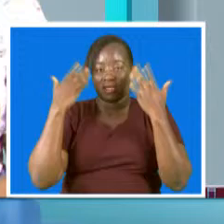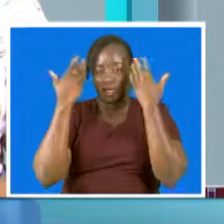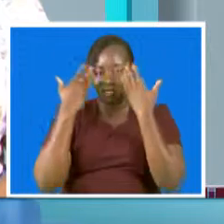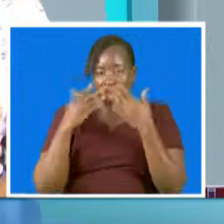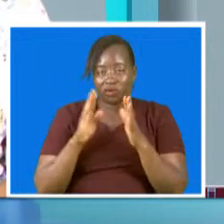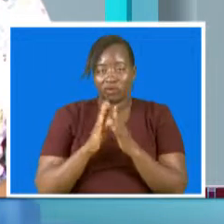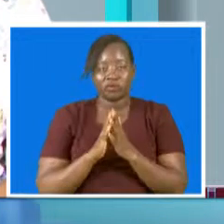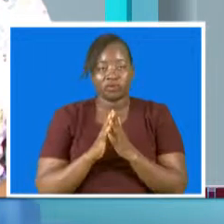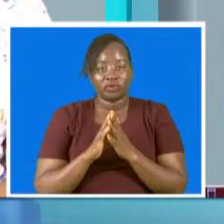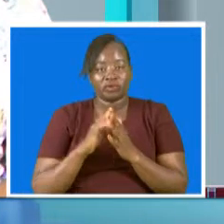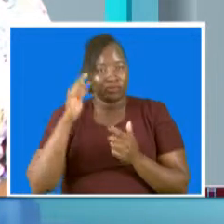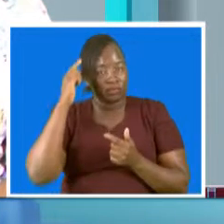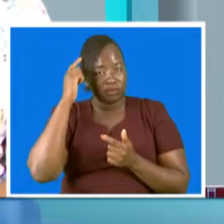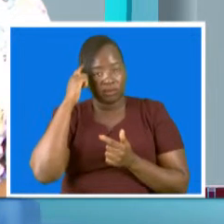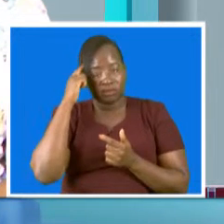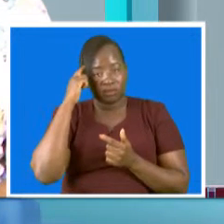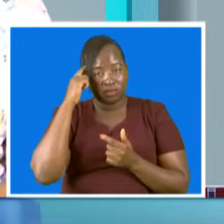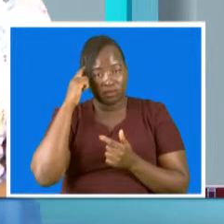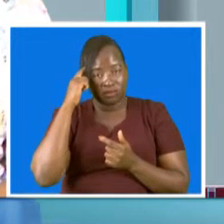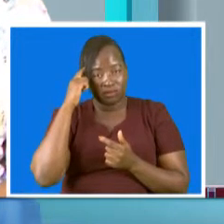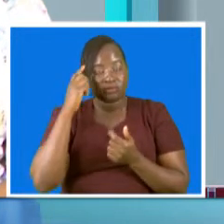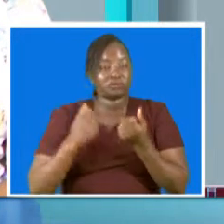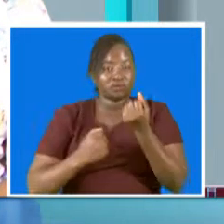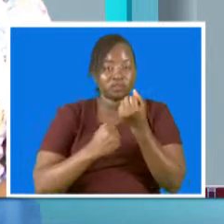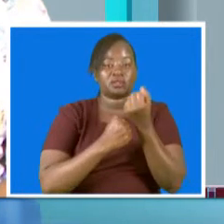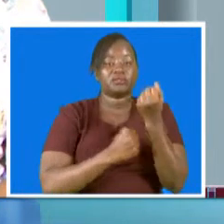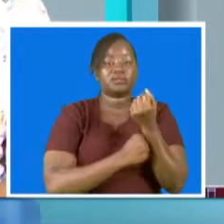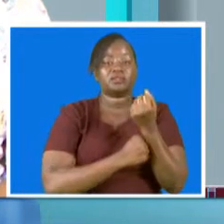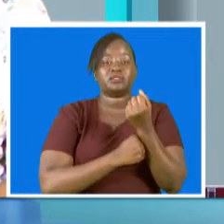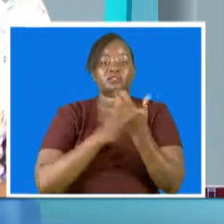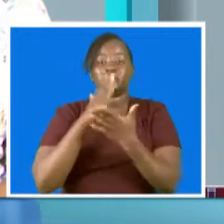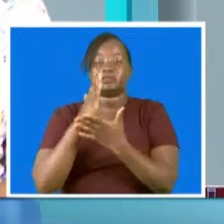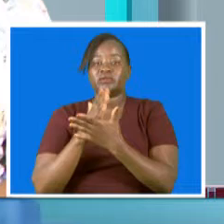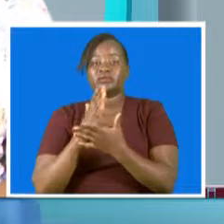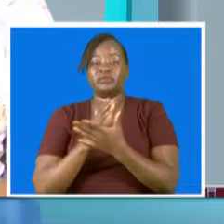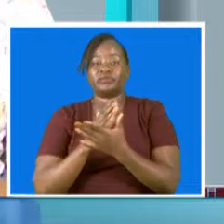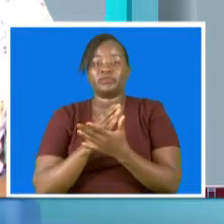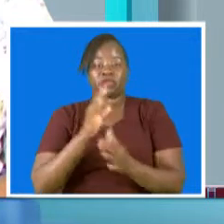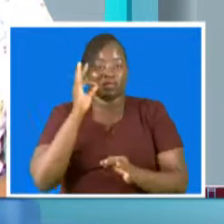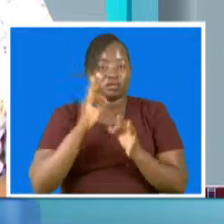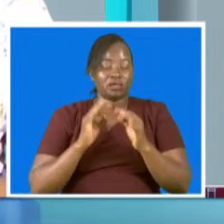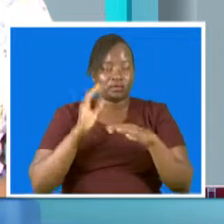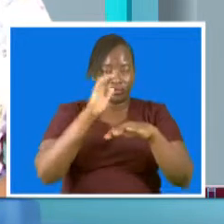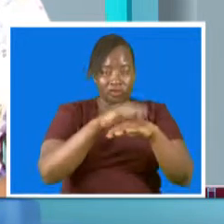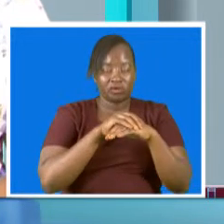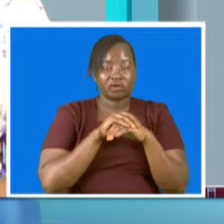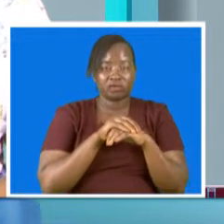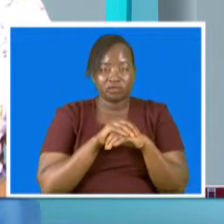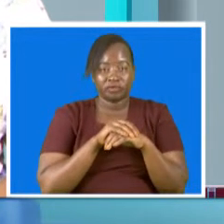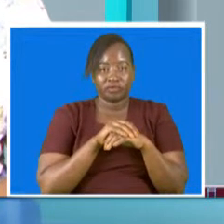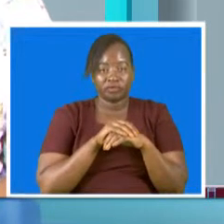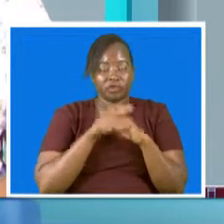ni ma dahau tugwiciria ayo ni report ona ni uranyita uhoro ucio ona ni wega agikorwo muru ni akorwo akinyitikana maruta maya